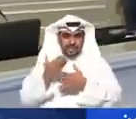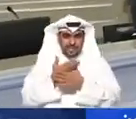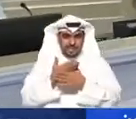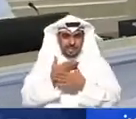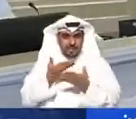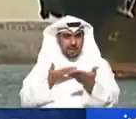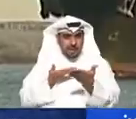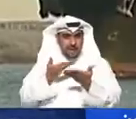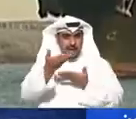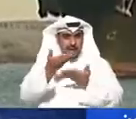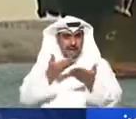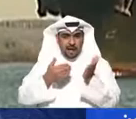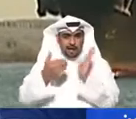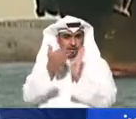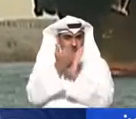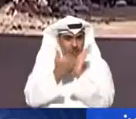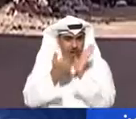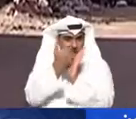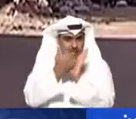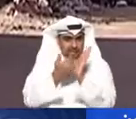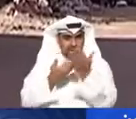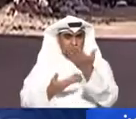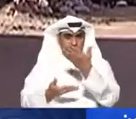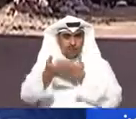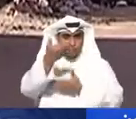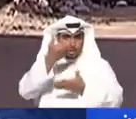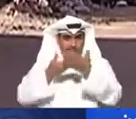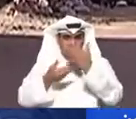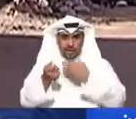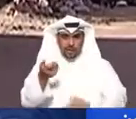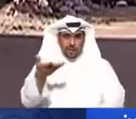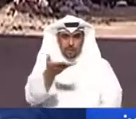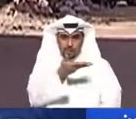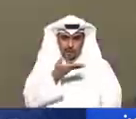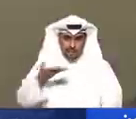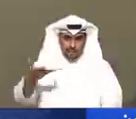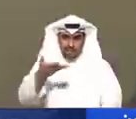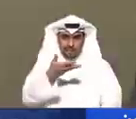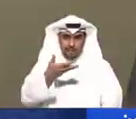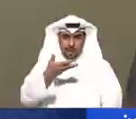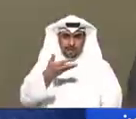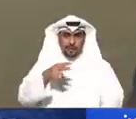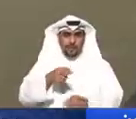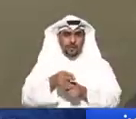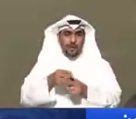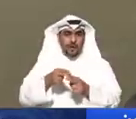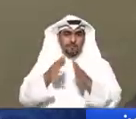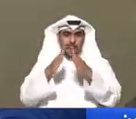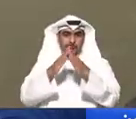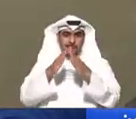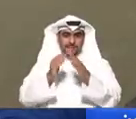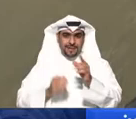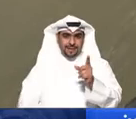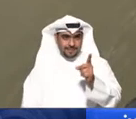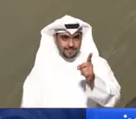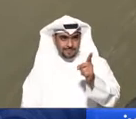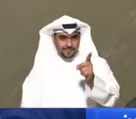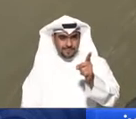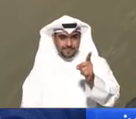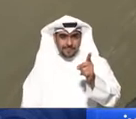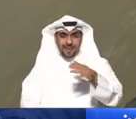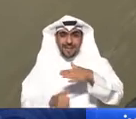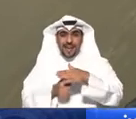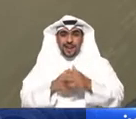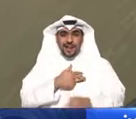الاقتصادية وتطور التبادل التجاري والاستثماري بين الجانبين. بنرحب بسمو رئيس الوزراء